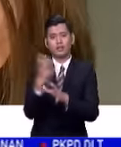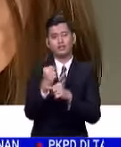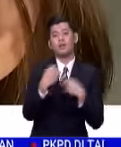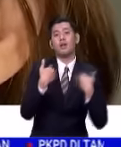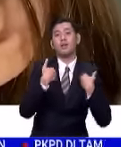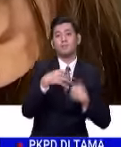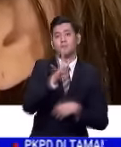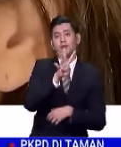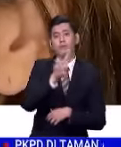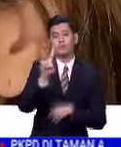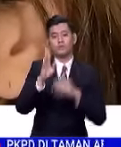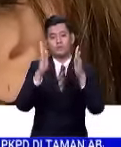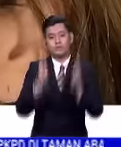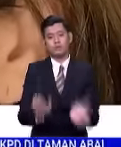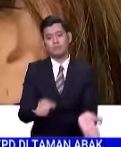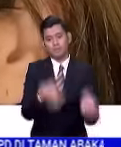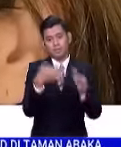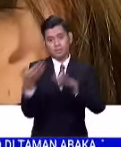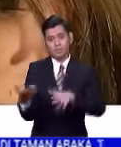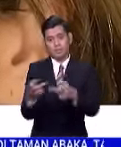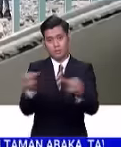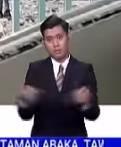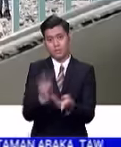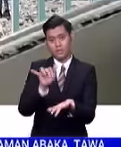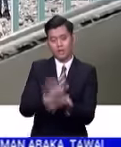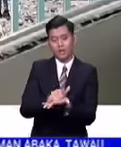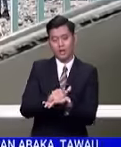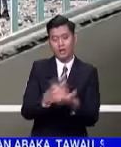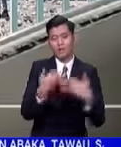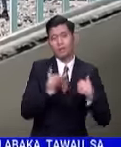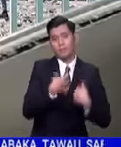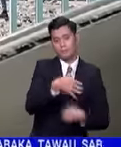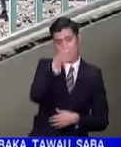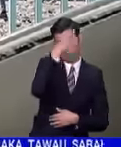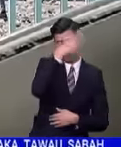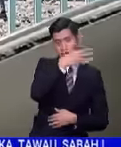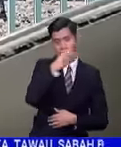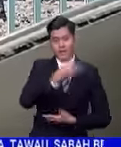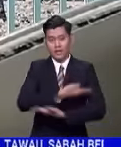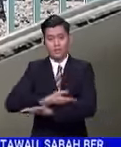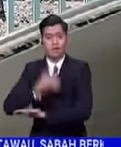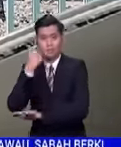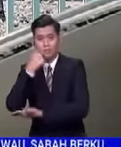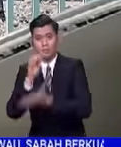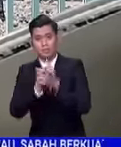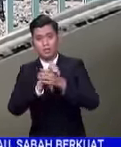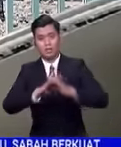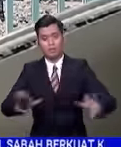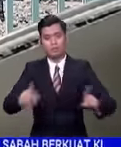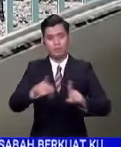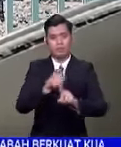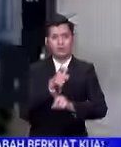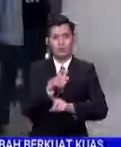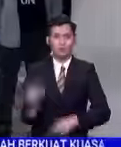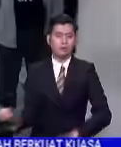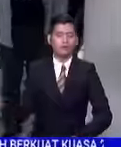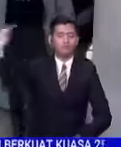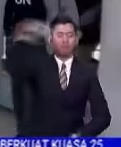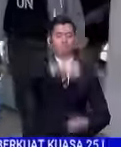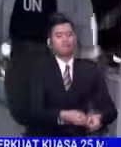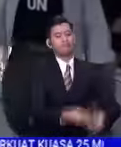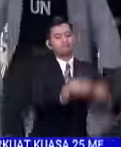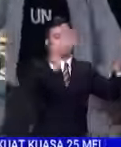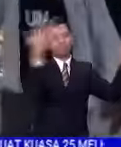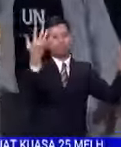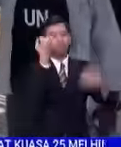42 maut di kawasan itu. Ia termasuk seorang bapa dan anak perempuannya yang terselamat daripada bedilan roket Zionis.